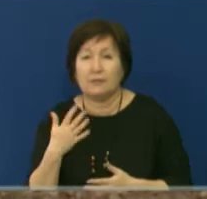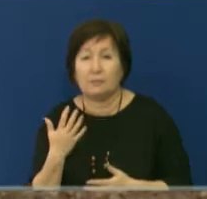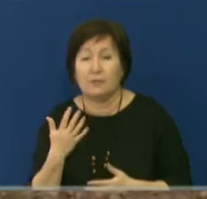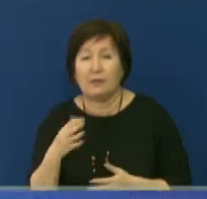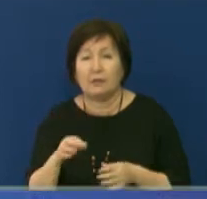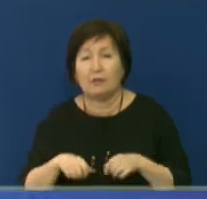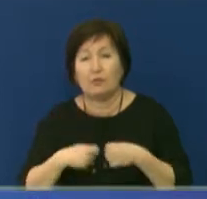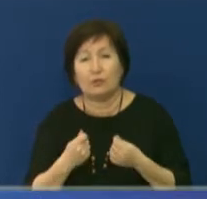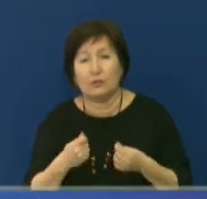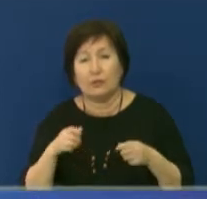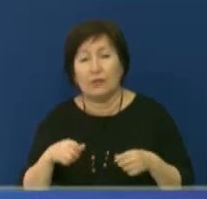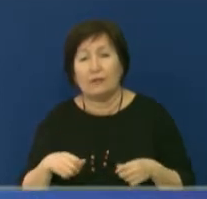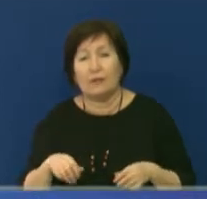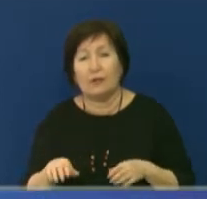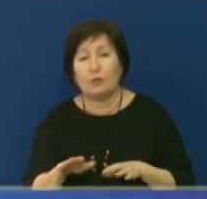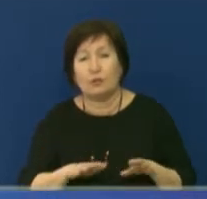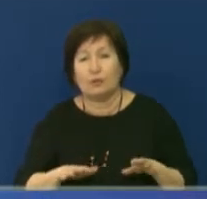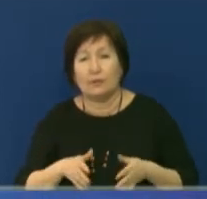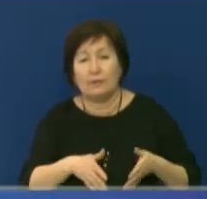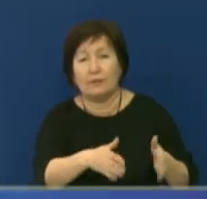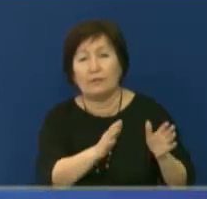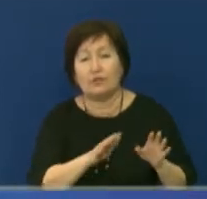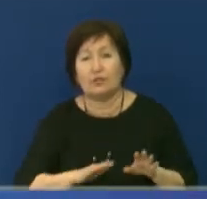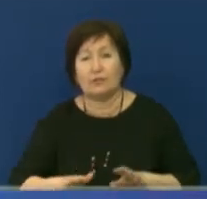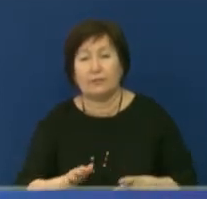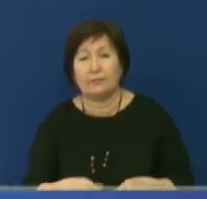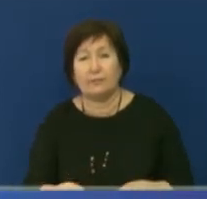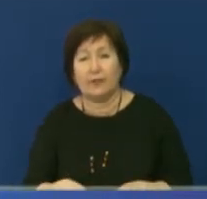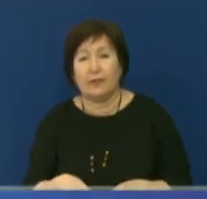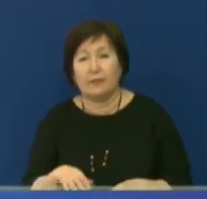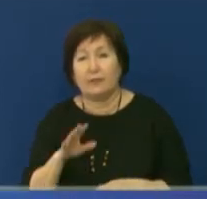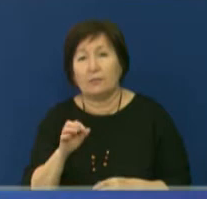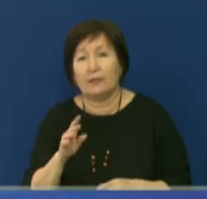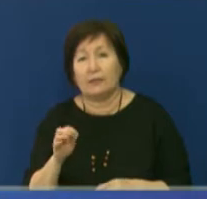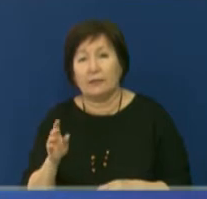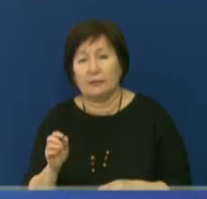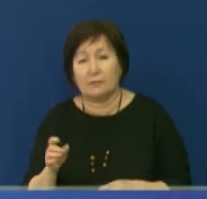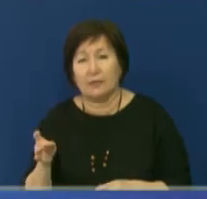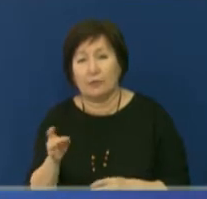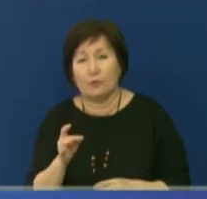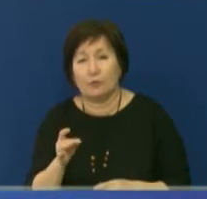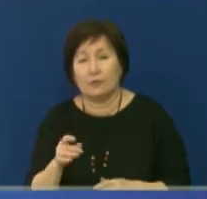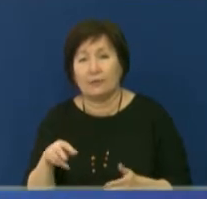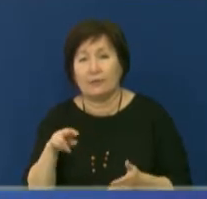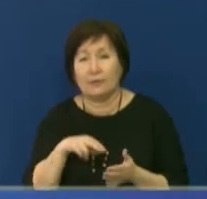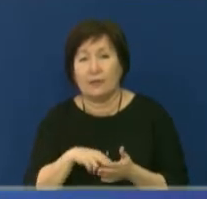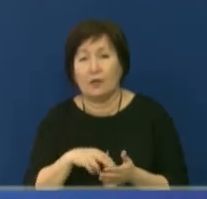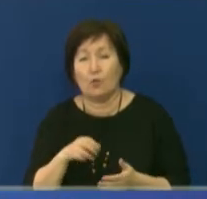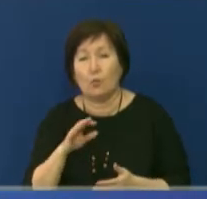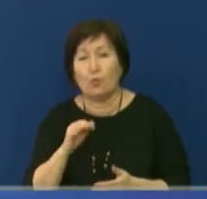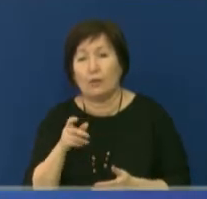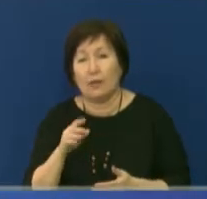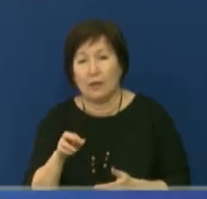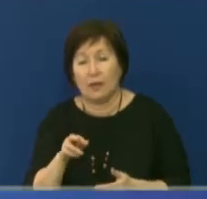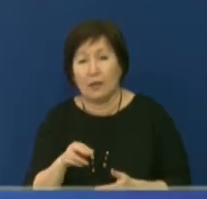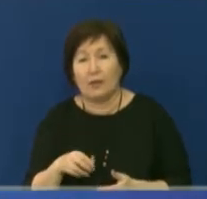движения. В Тарбагатайском районе Восточного Казахстана стоимость угля достигла 25 тысяч тенге за тонну.